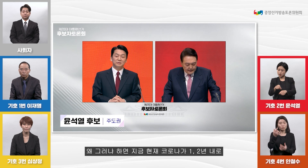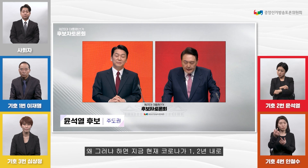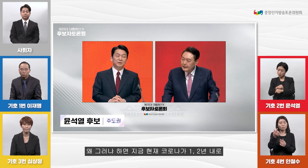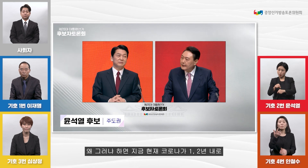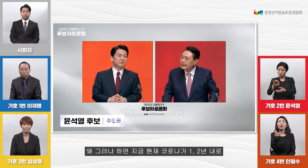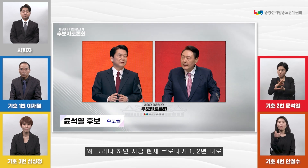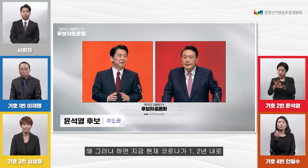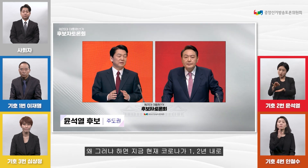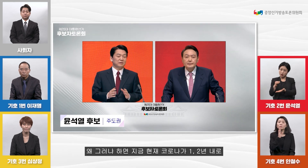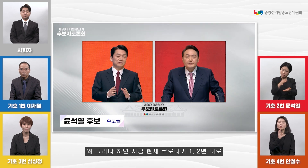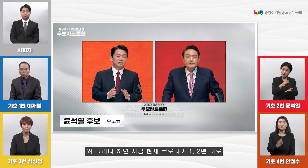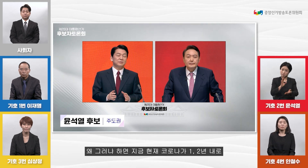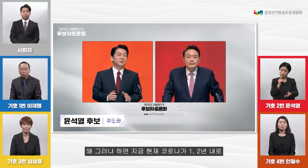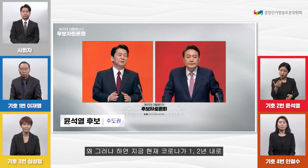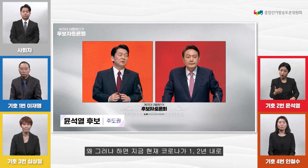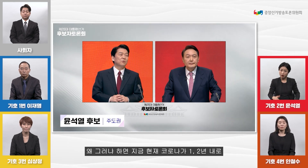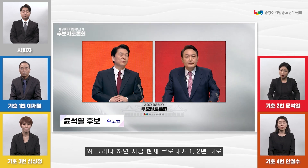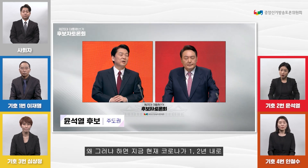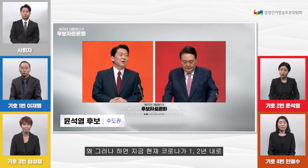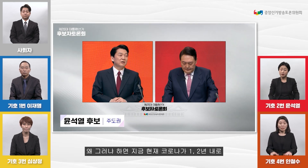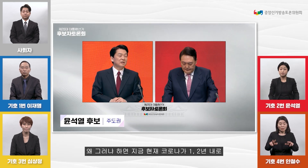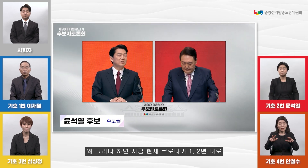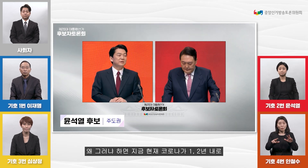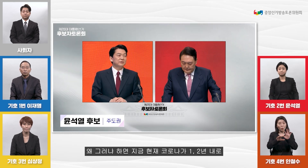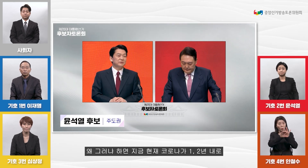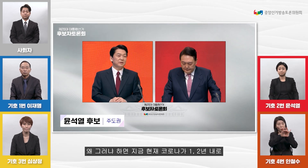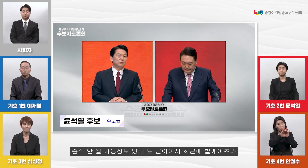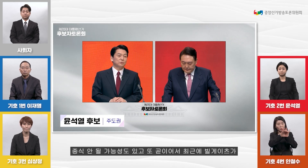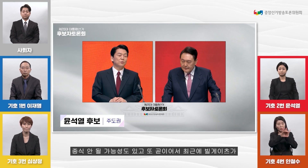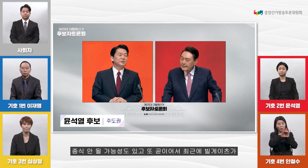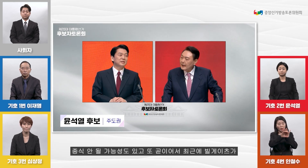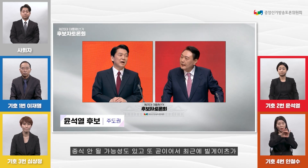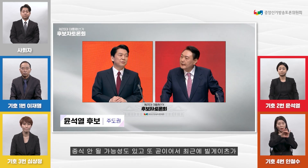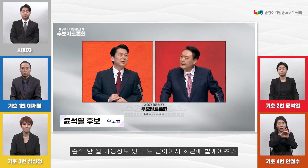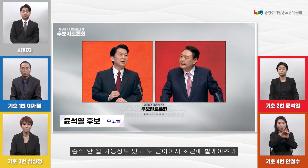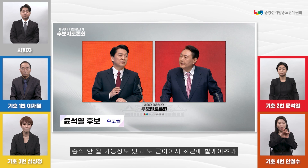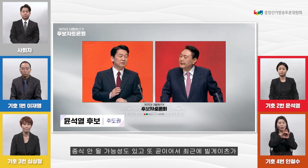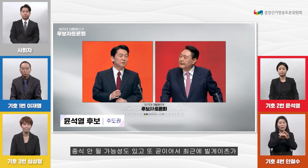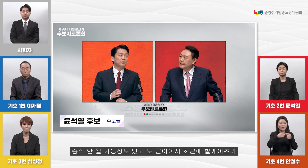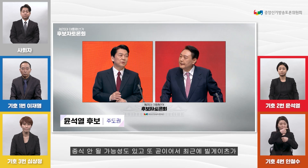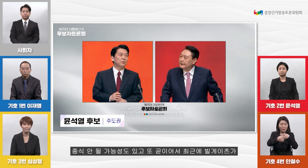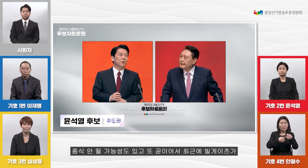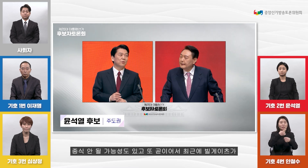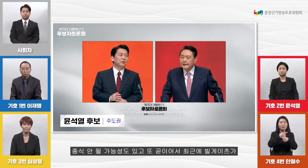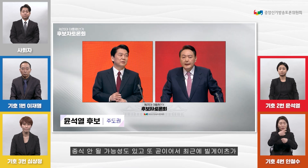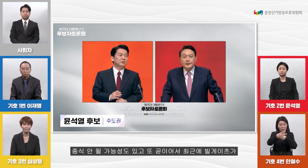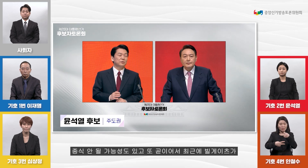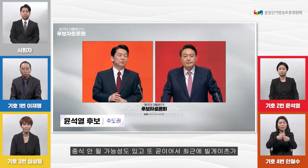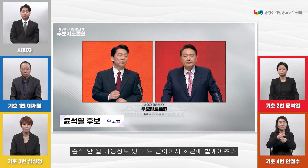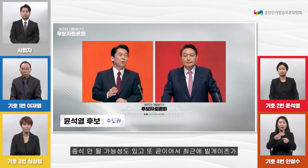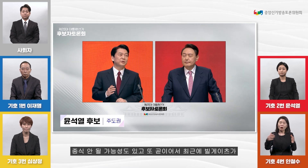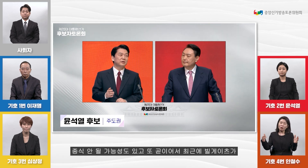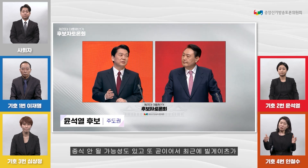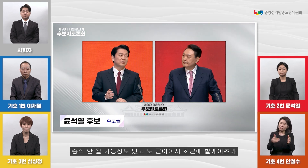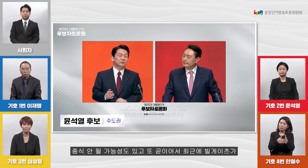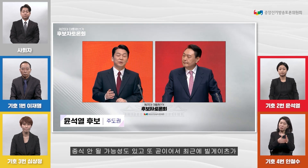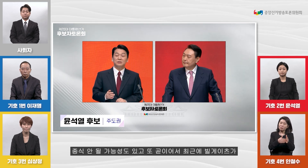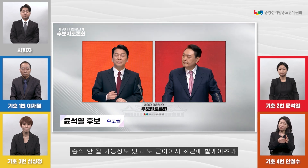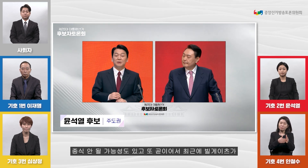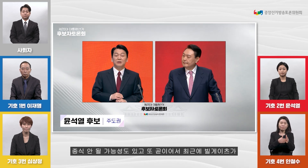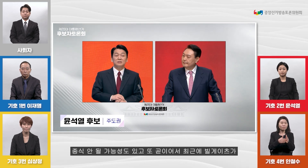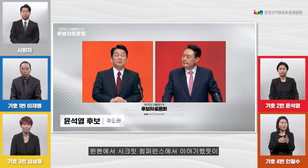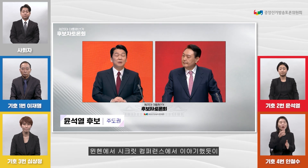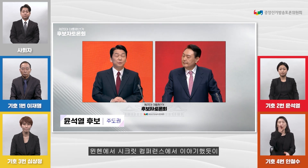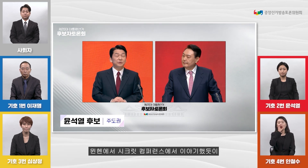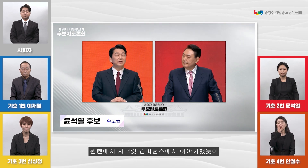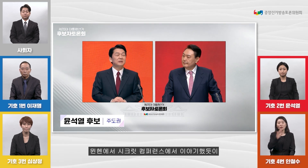왜 그러냐면 지금 현재 코로나가 1, 2년 내로 종식 안 될 가능성도 있고 그리고 또 곧이어서 최근에